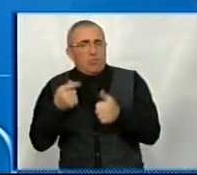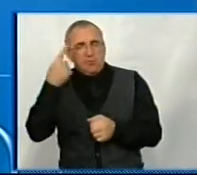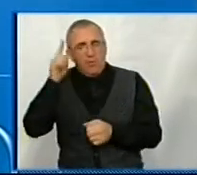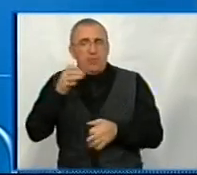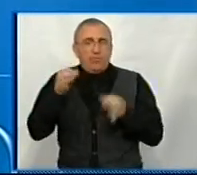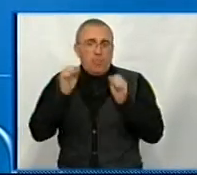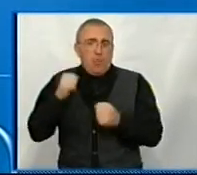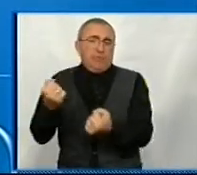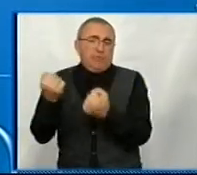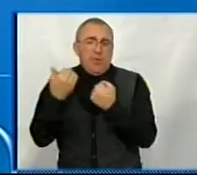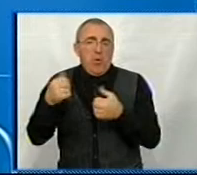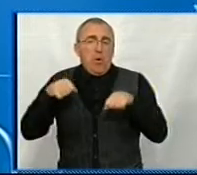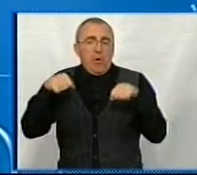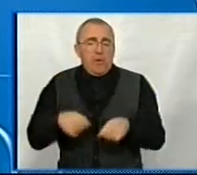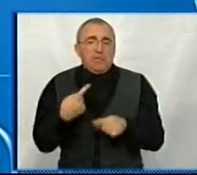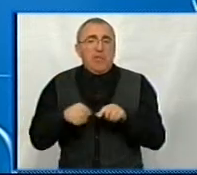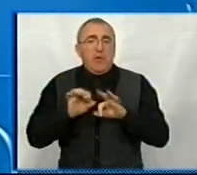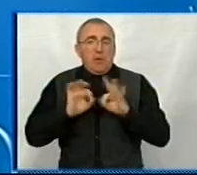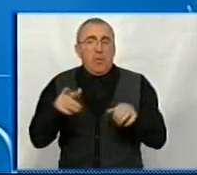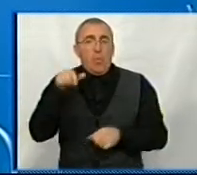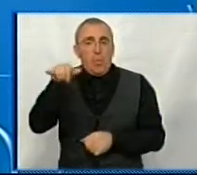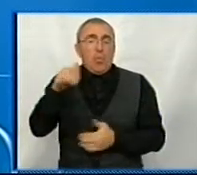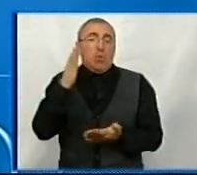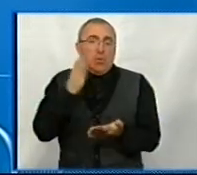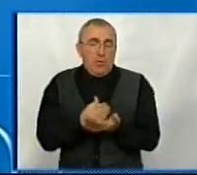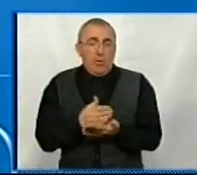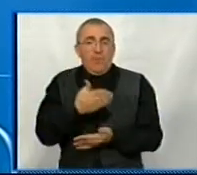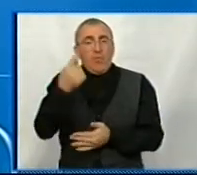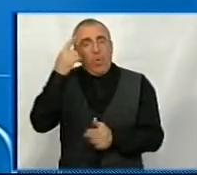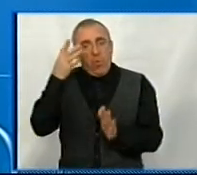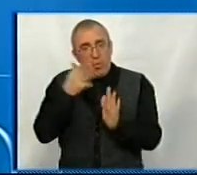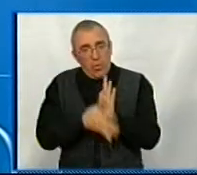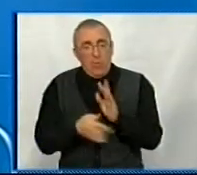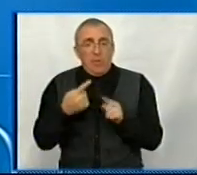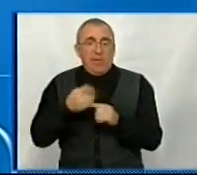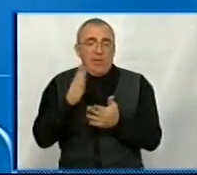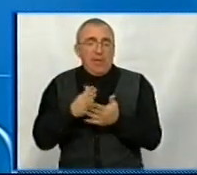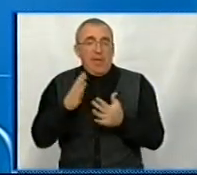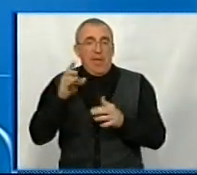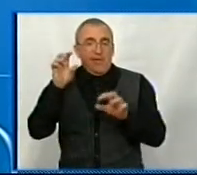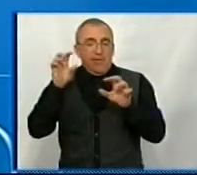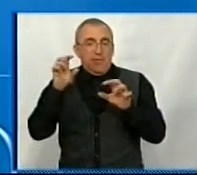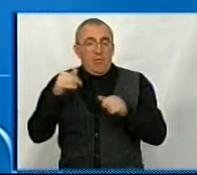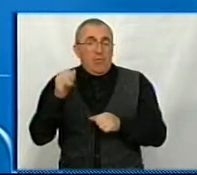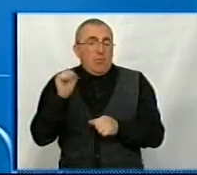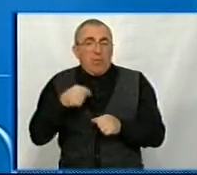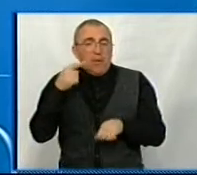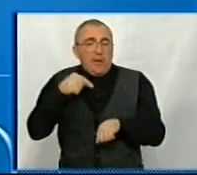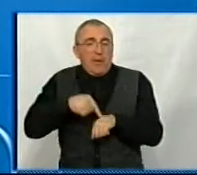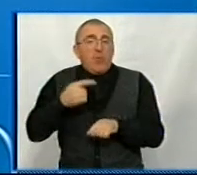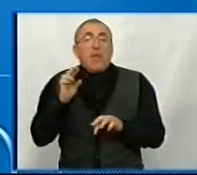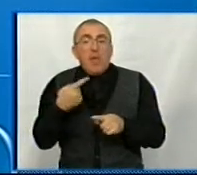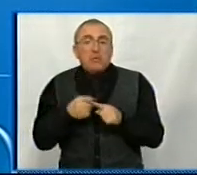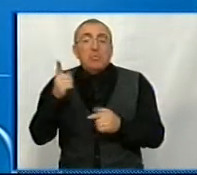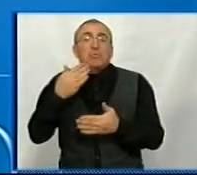що в суді можуть захистити її права, що ця інформація в неї є, і що вона розуміє, що є така інституція, яка може, вона може не усвідомлювати, як